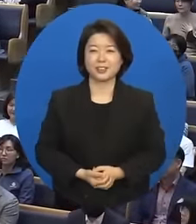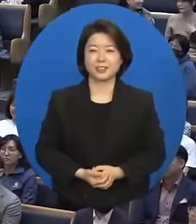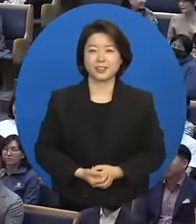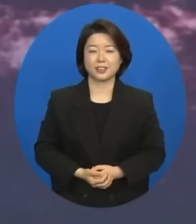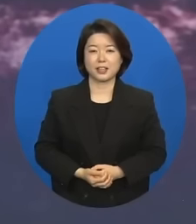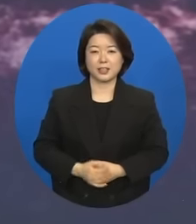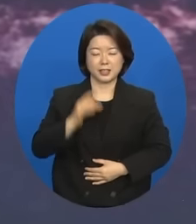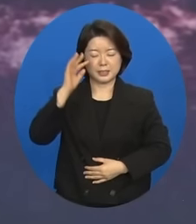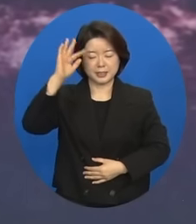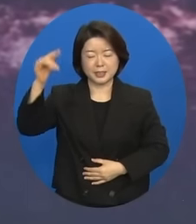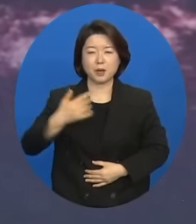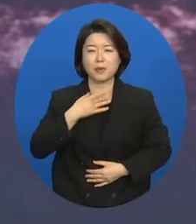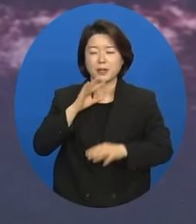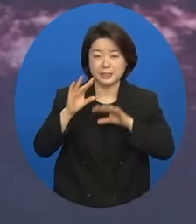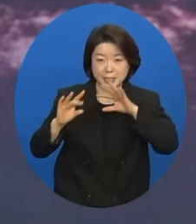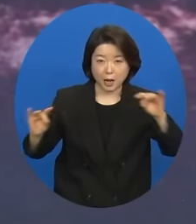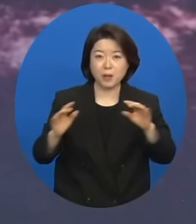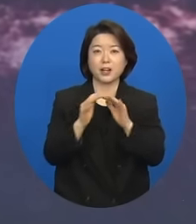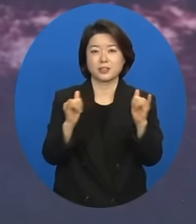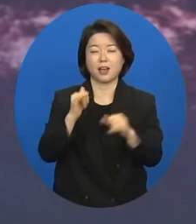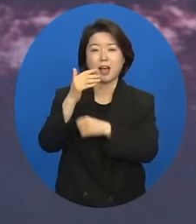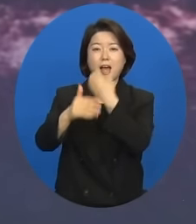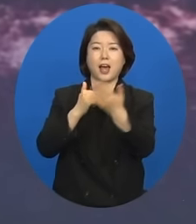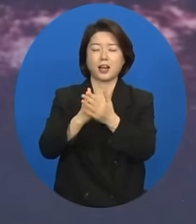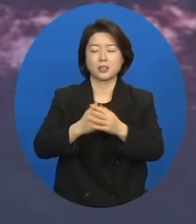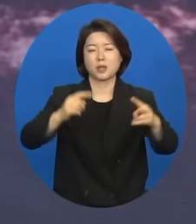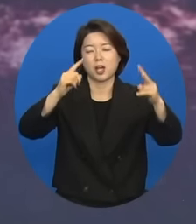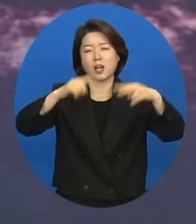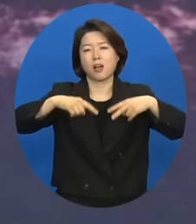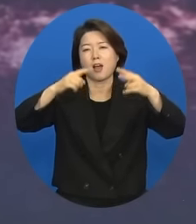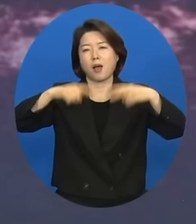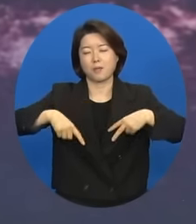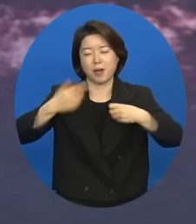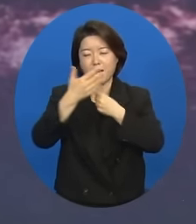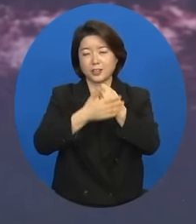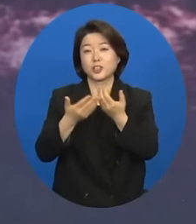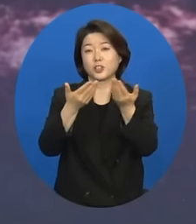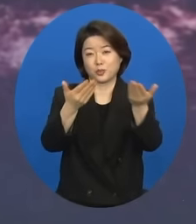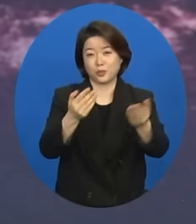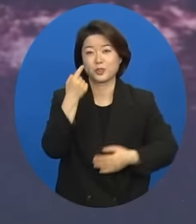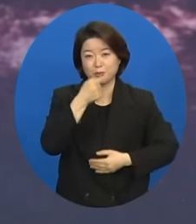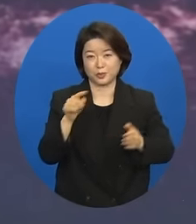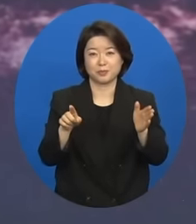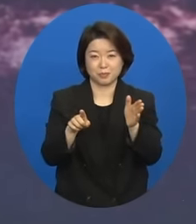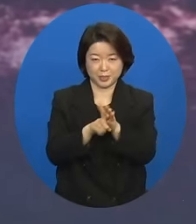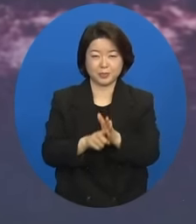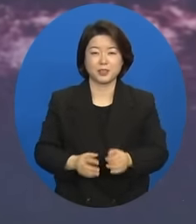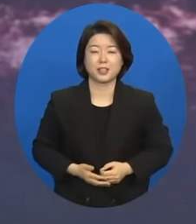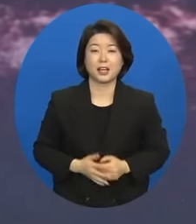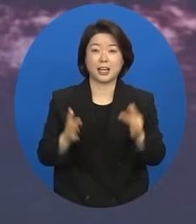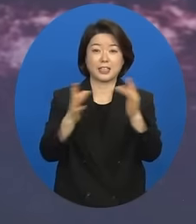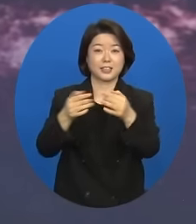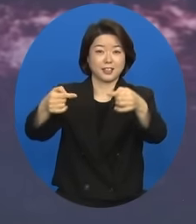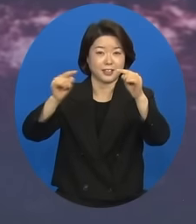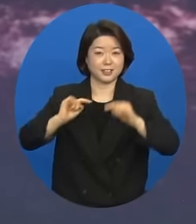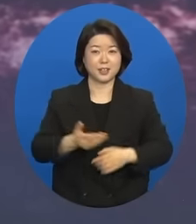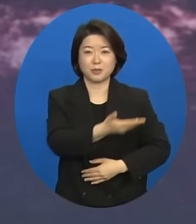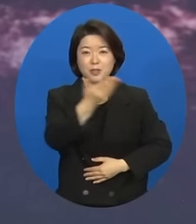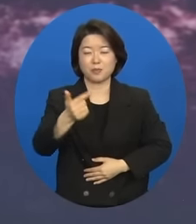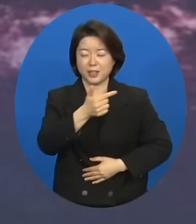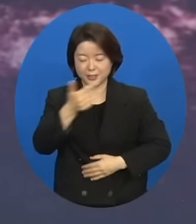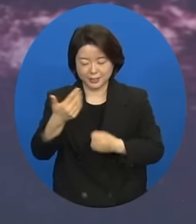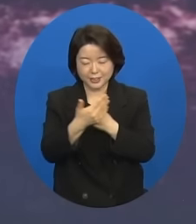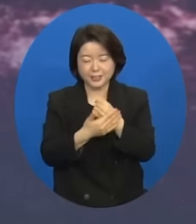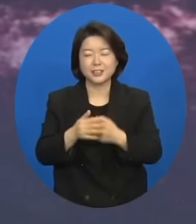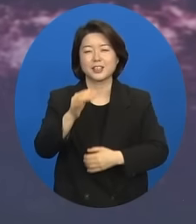사모하고 하나님께서 갑절의 은을 부실 줄로 믿습니다 네또 온라인으로 오신 여러분들에게도 큰 은혜가